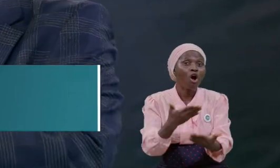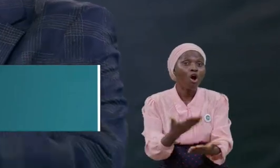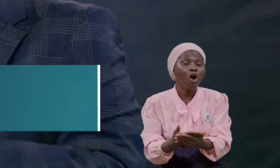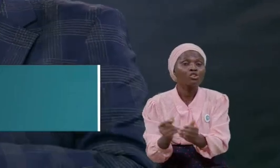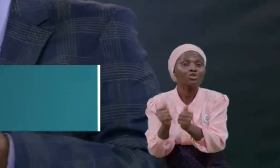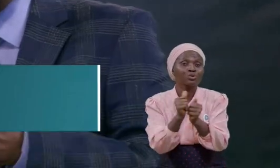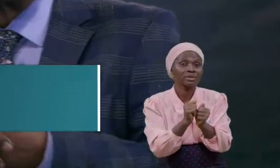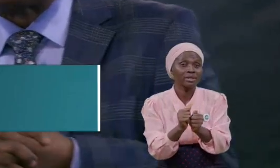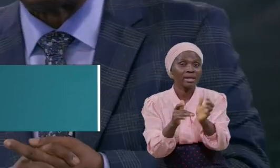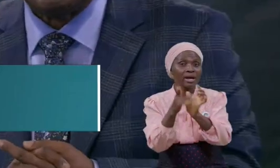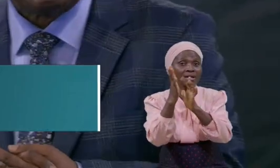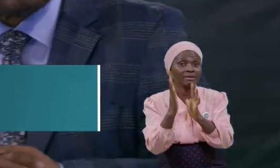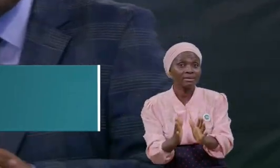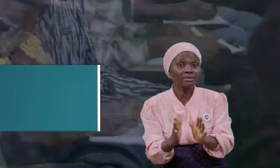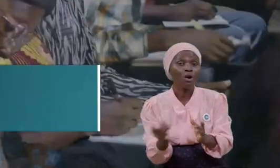ce jour-là.